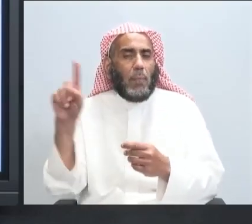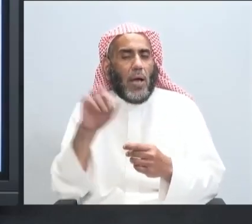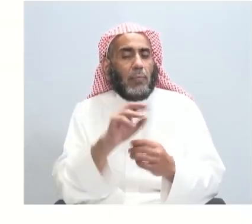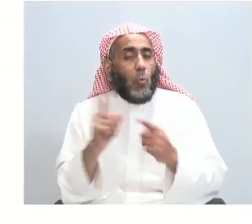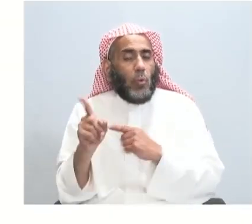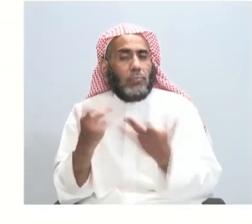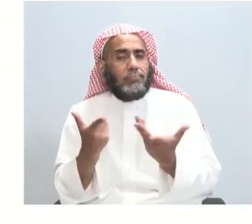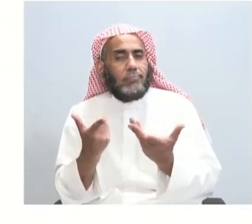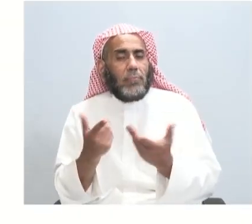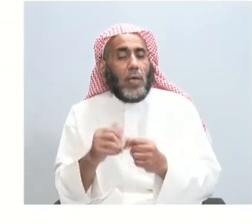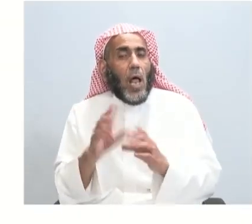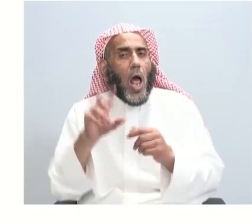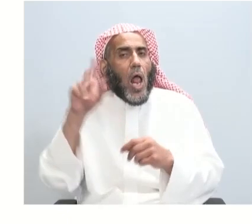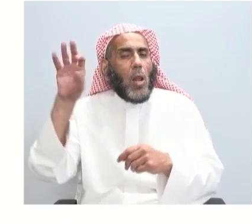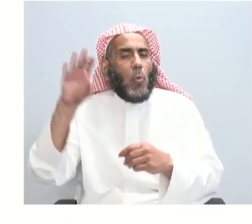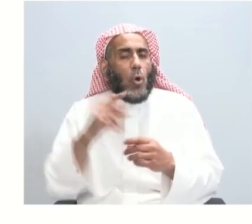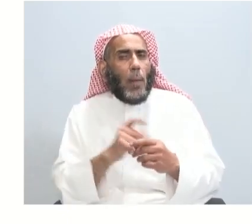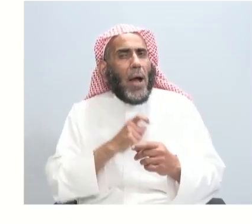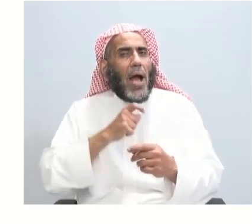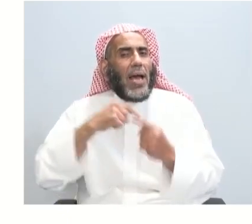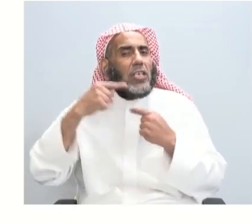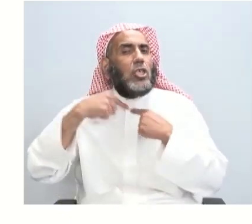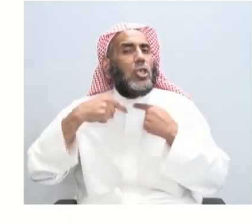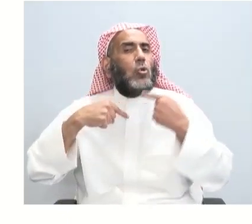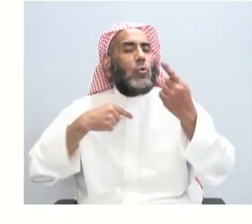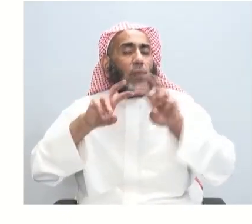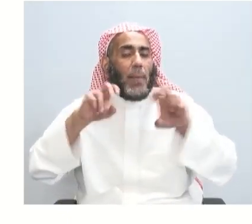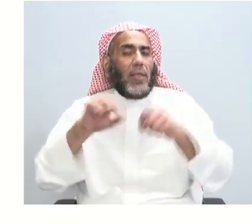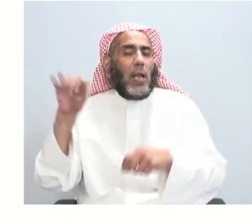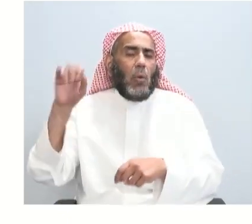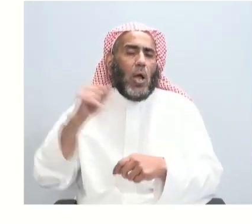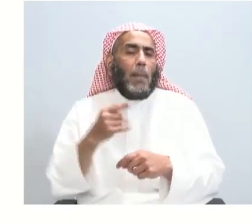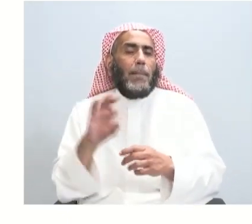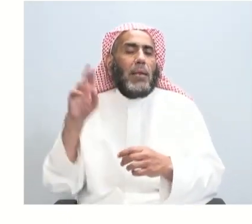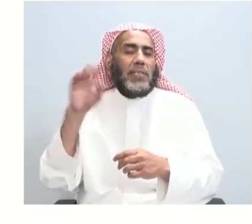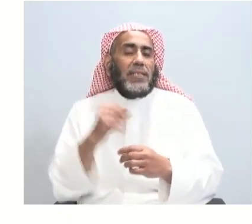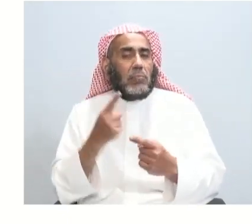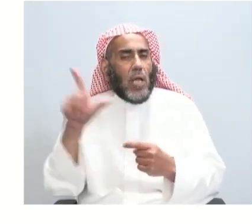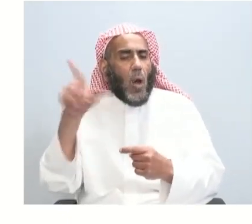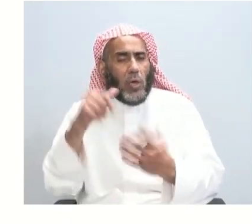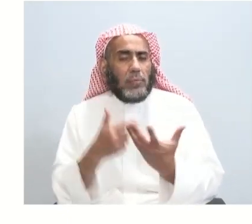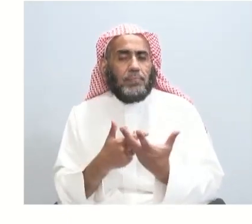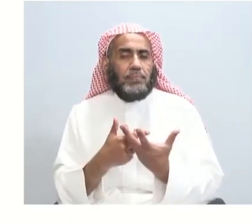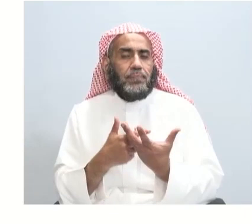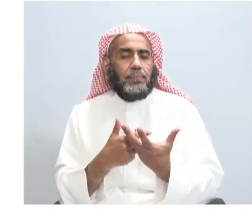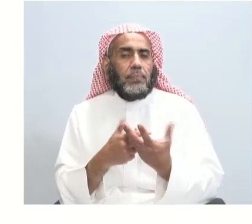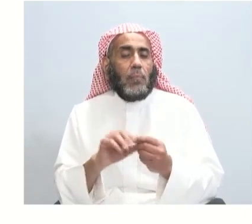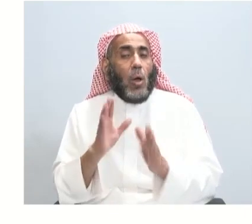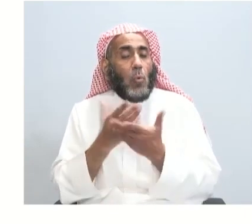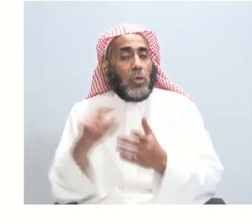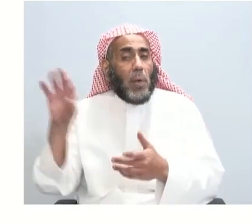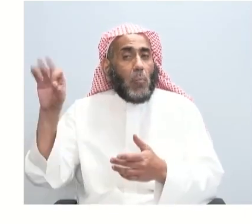هنا تحتاج إلى معرفة مخارج الحروف وترتيبها في البحث في المحكم لابن سيدة. صحيح أم خاطئ؟ أن